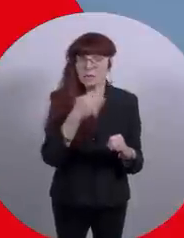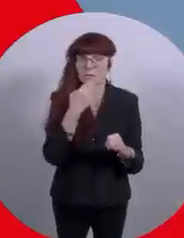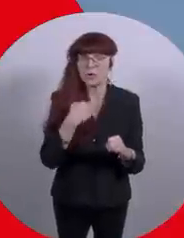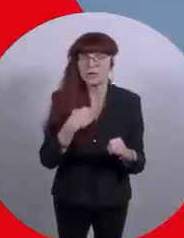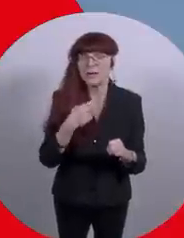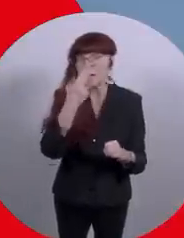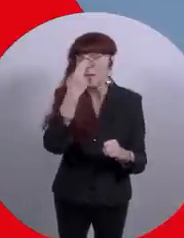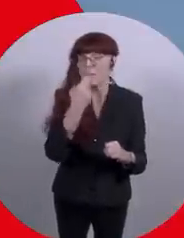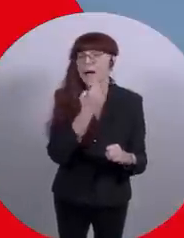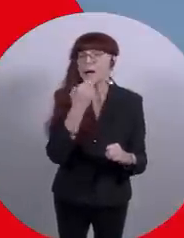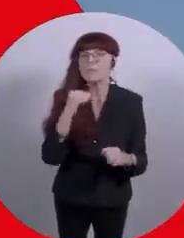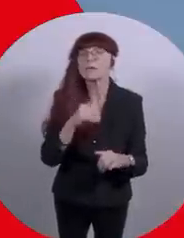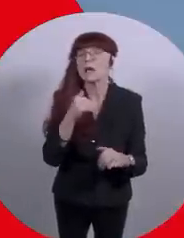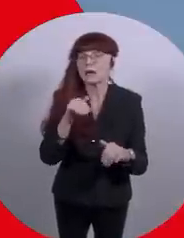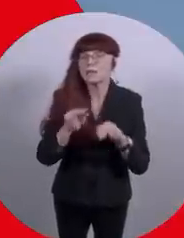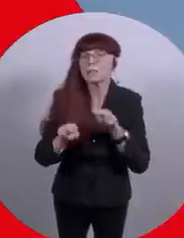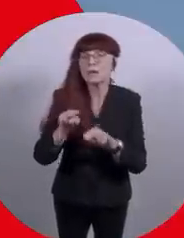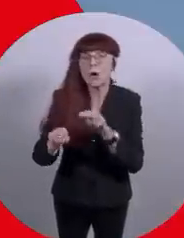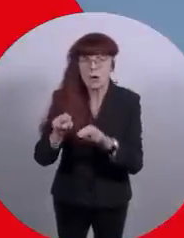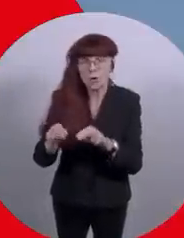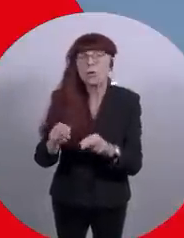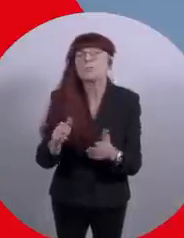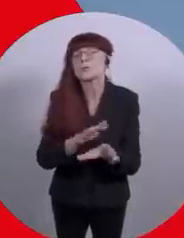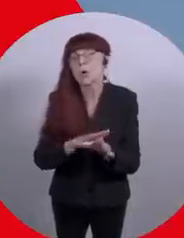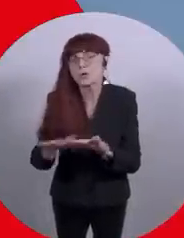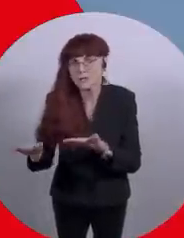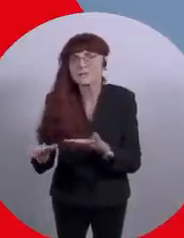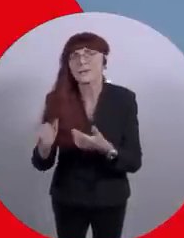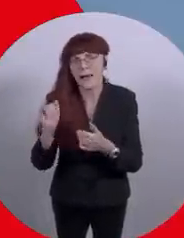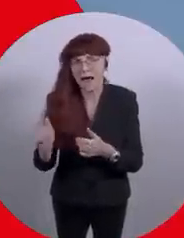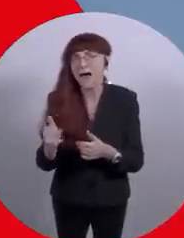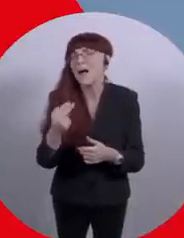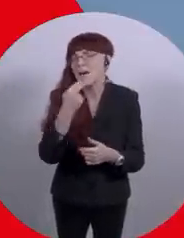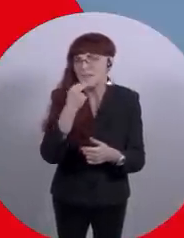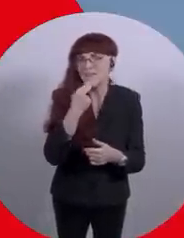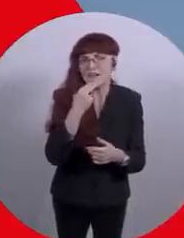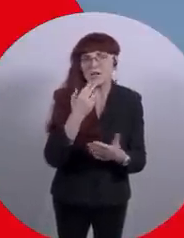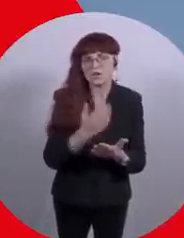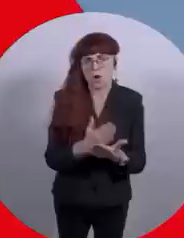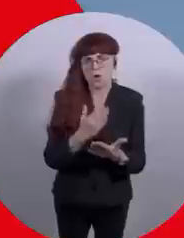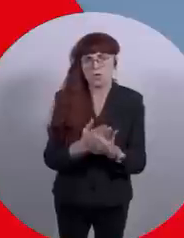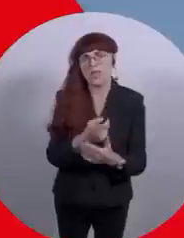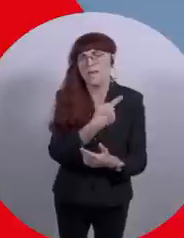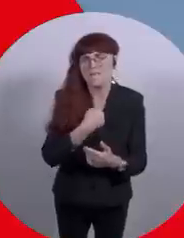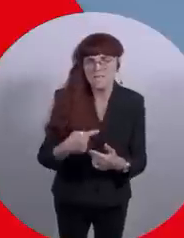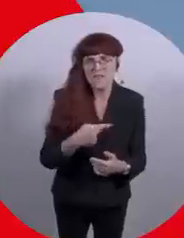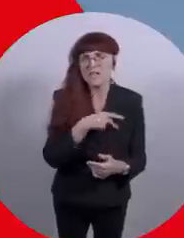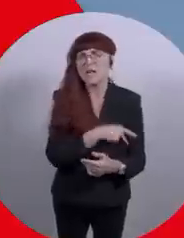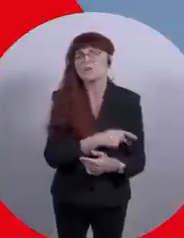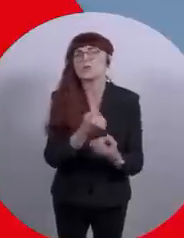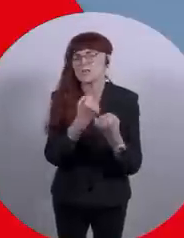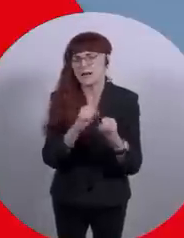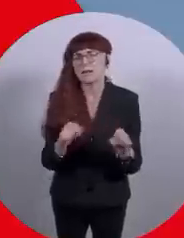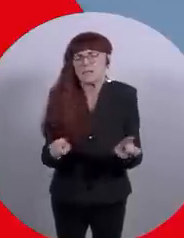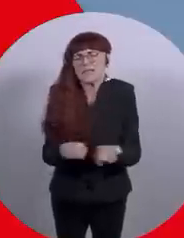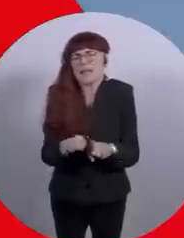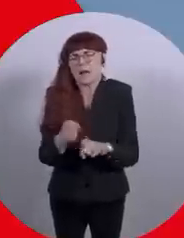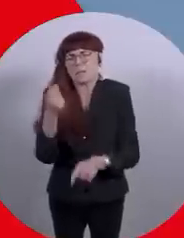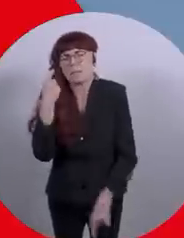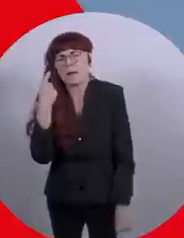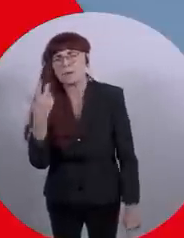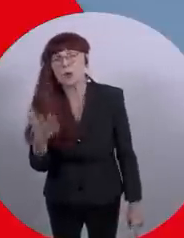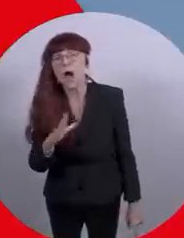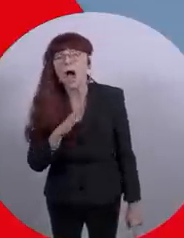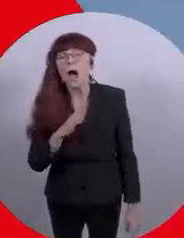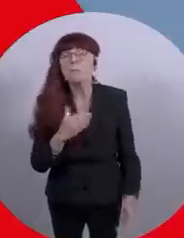noch Mittagsbetreuung und gratis und vieles andere brauchen wir das diskutieren wenn man uns alle unter einem Dach der Sozialdemokratie finden aber muss man geht